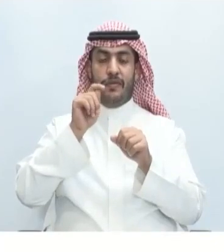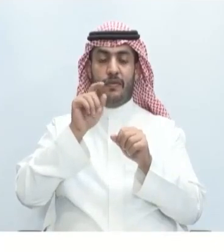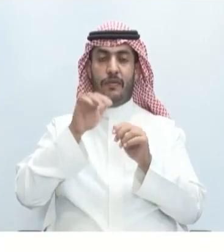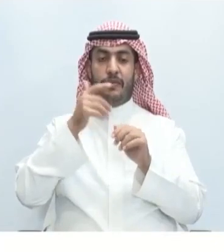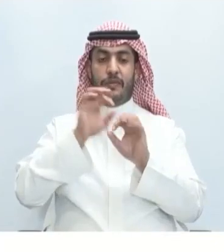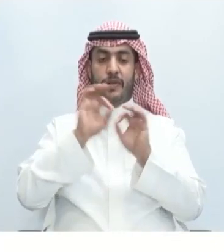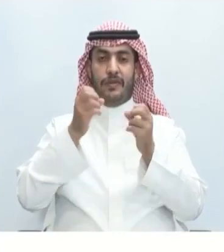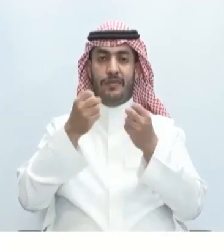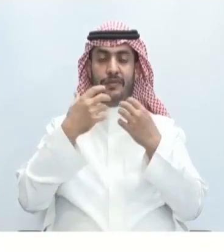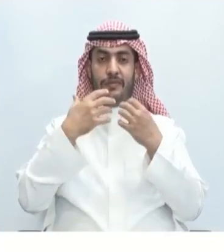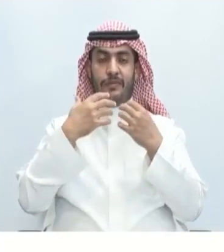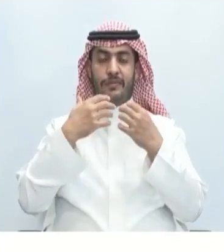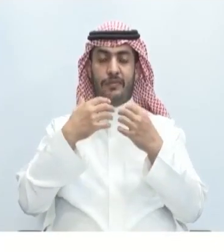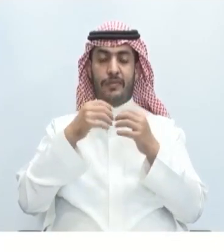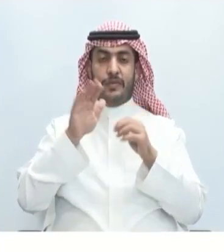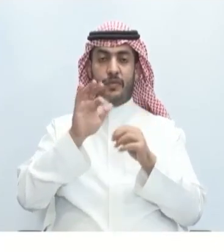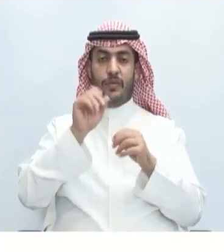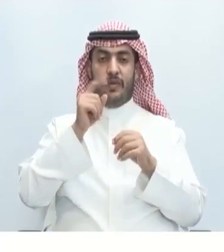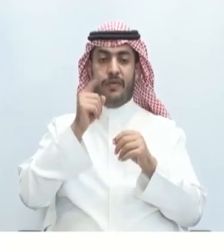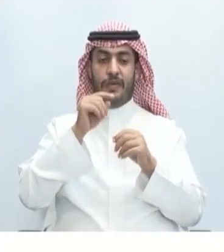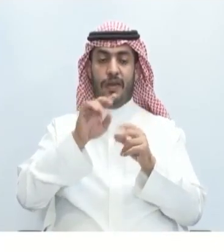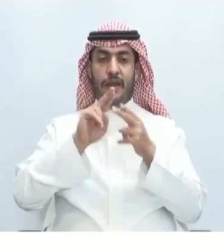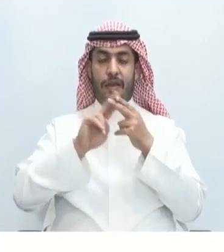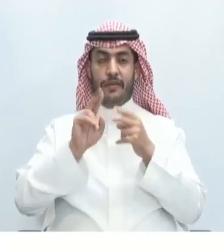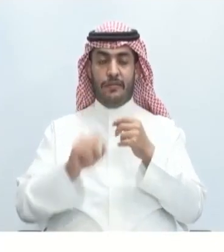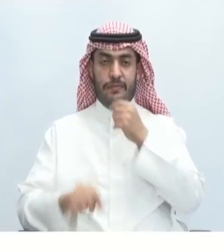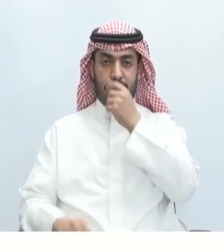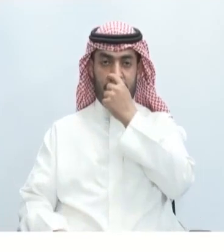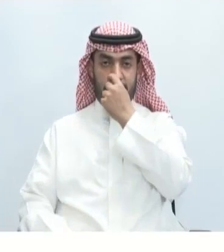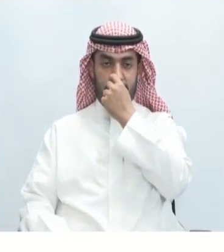ستجد لنا سولفر الحل